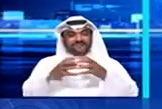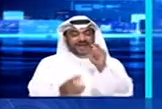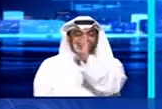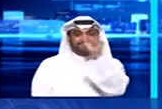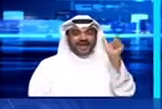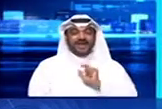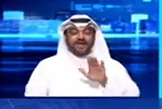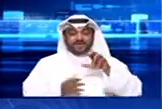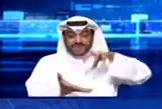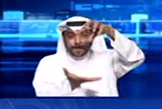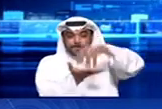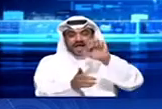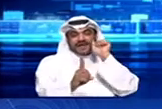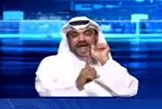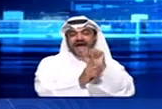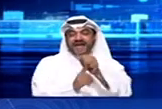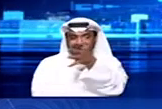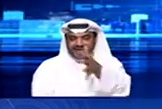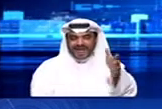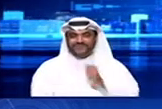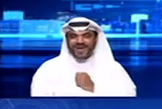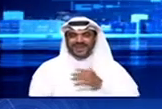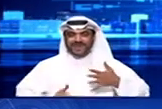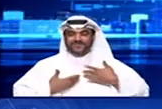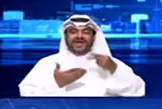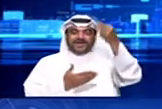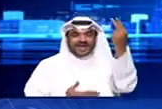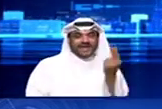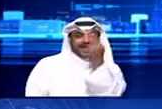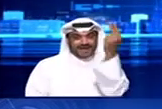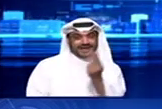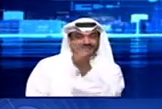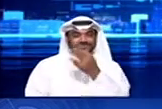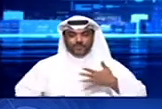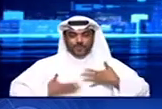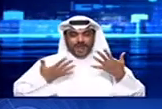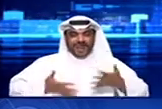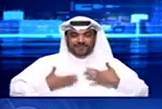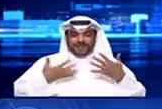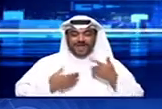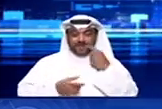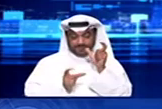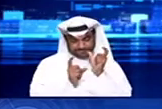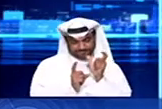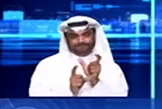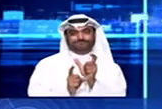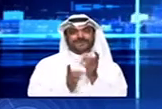أماكن مخصصة للأطفال يقومون فيها بالرسم واللعب تحت إشراف الهيئة